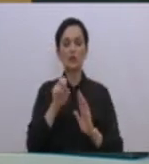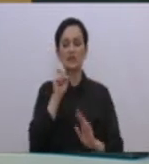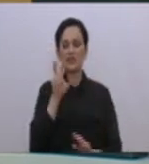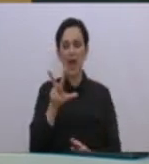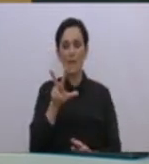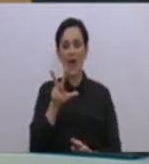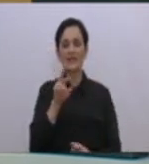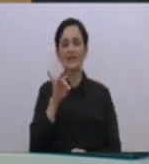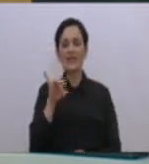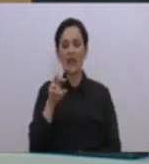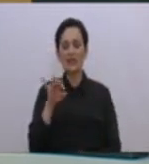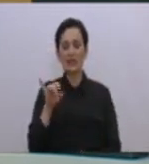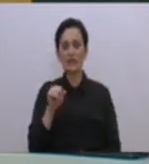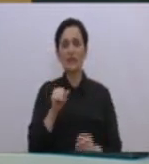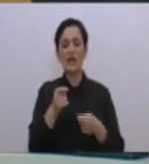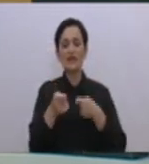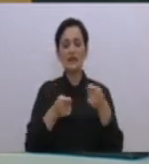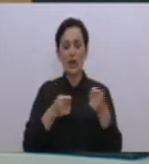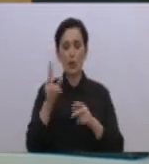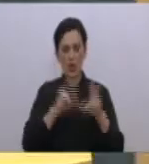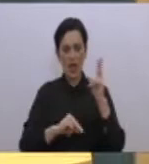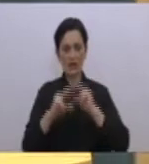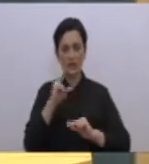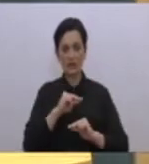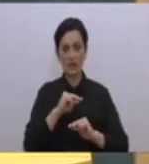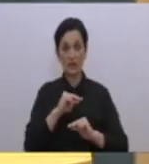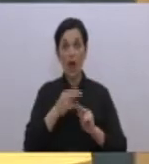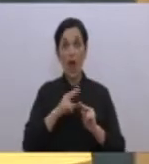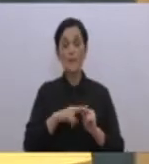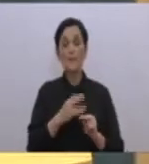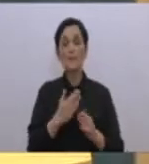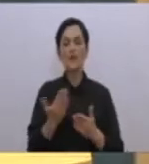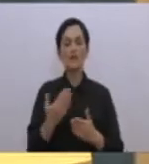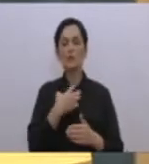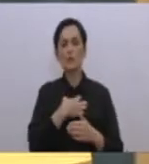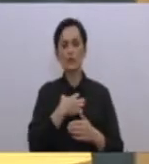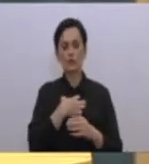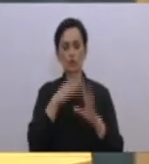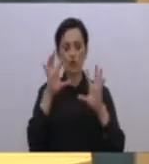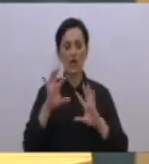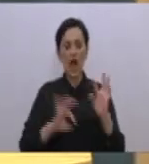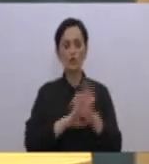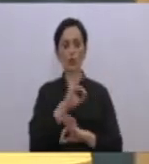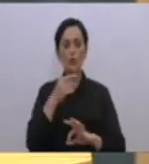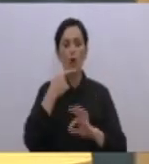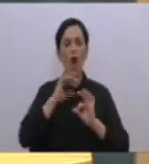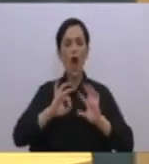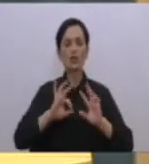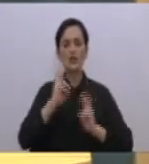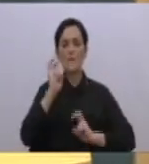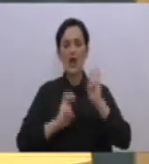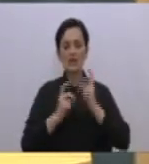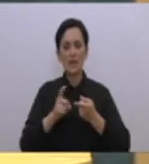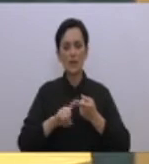13 დირექტივისა და რეგულაციის გათვალისწინება. Ამ ხრივ მნიშვნელოვანი კანონპროექტებიდან აღსანიშნავია მეწარმეთა